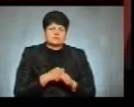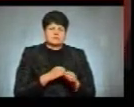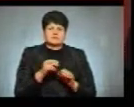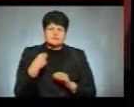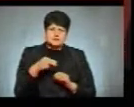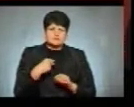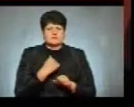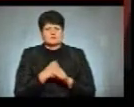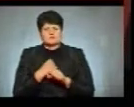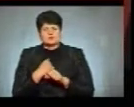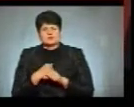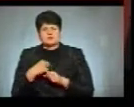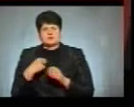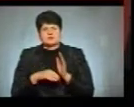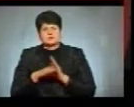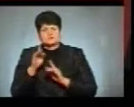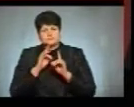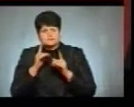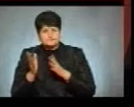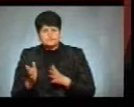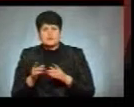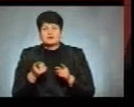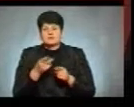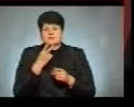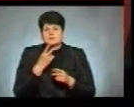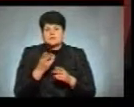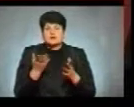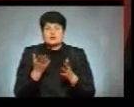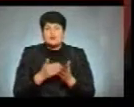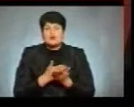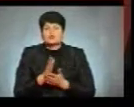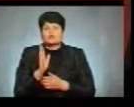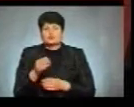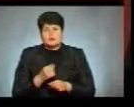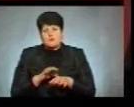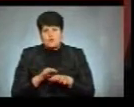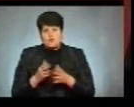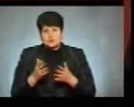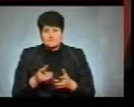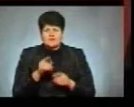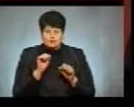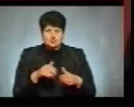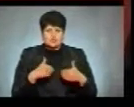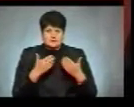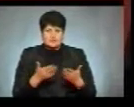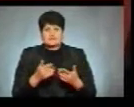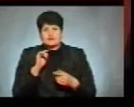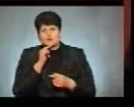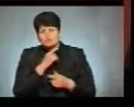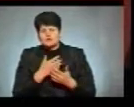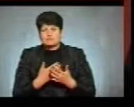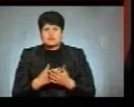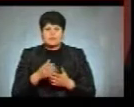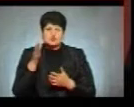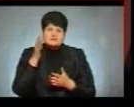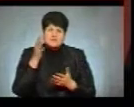знову ж таки, тези, які свої бачення, що він буде, яку політику він буде проводити, значить, відповідно, він може дати. В економічному, там, в